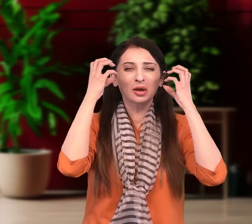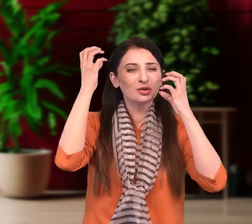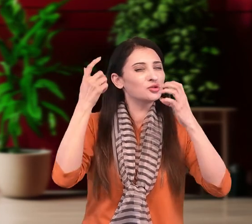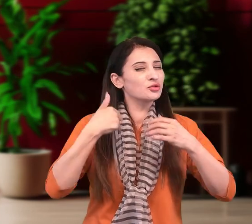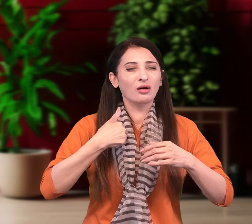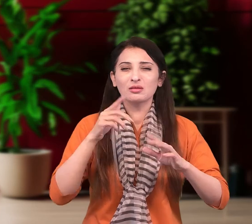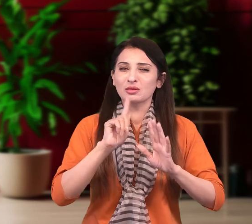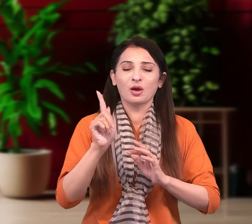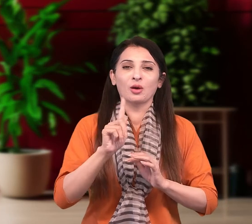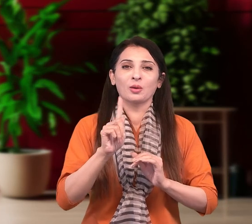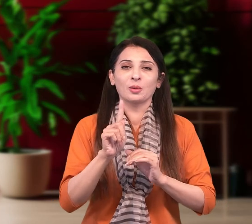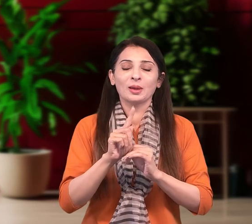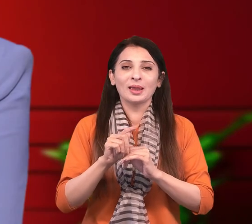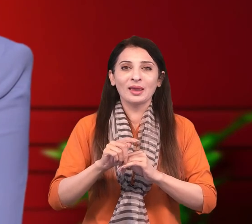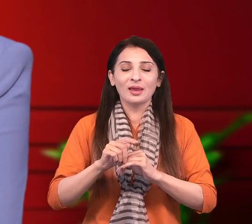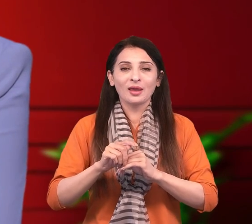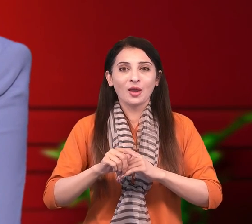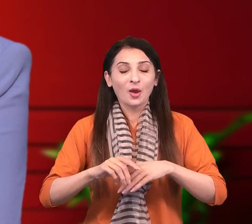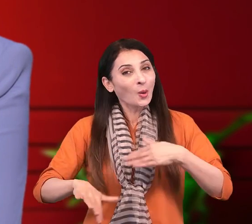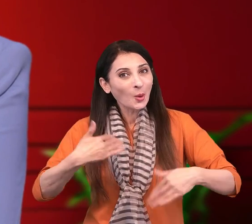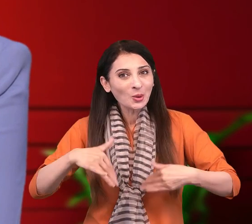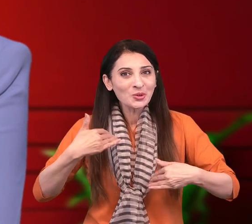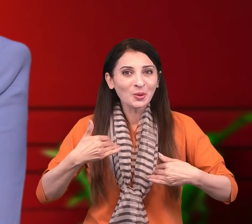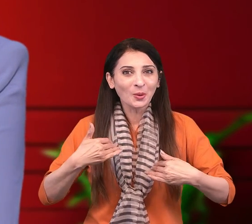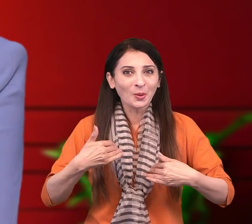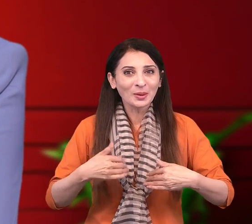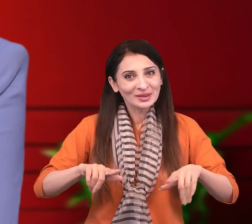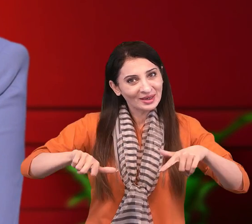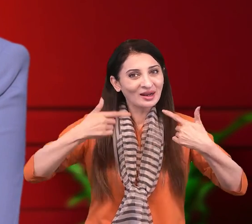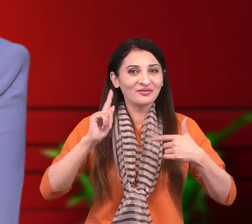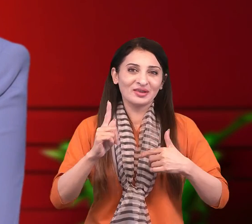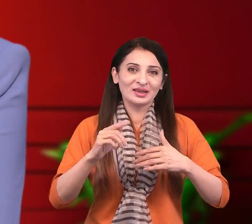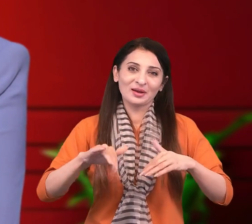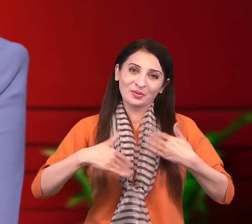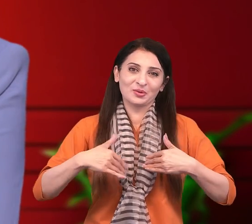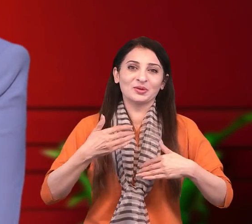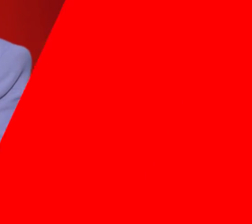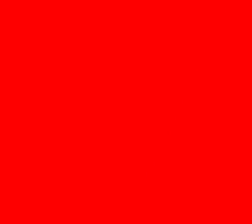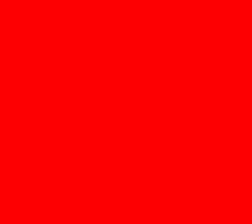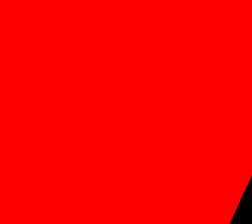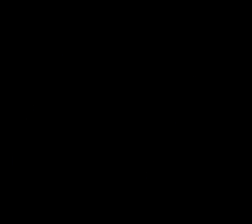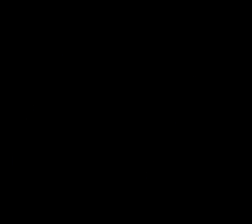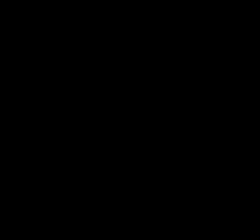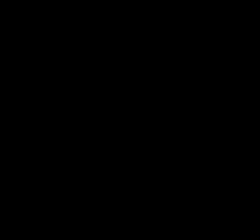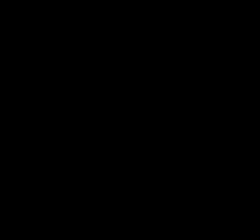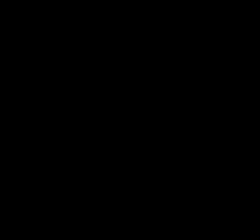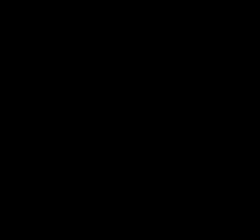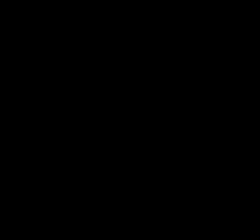what excites you, and have fun. एक ज़िंदगी उसको enjoy करो. Thank you.